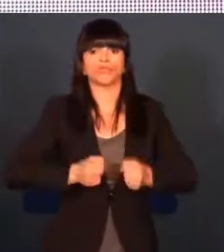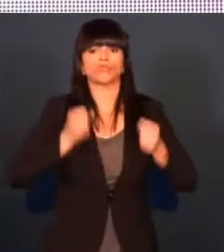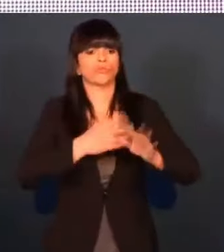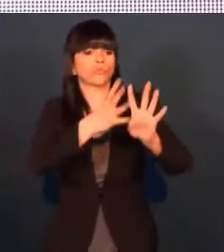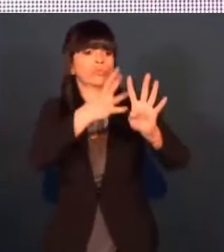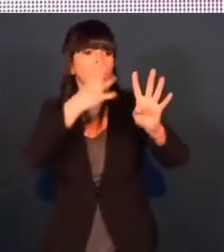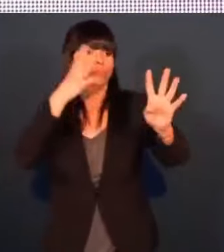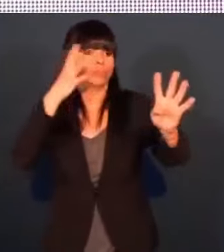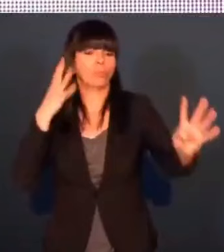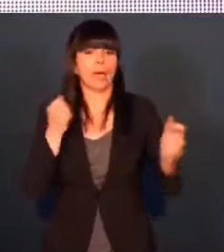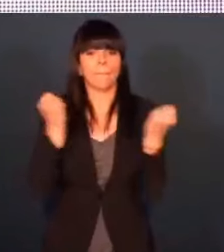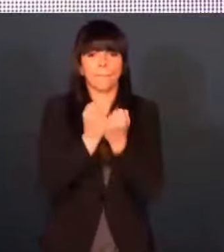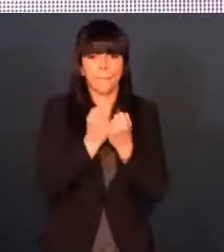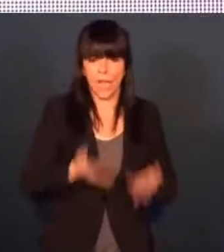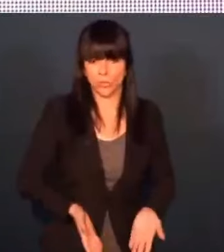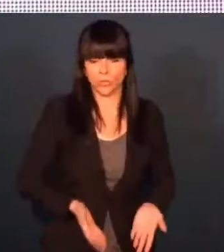на място.